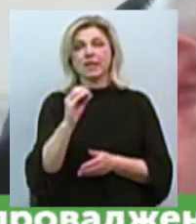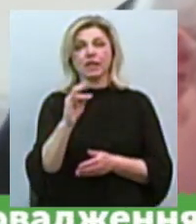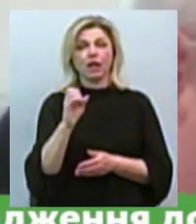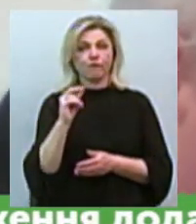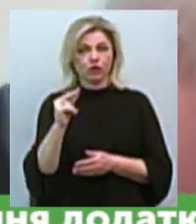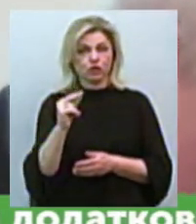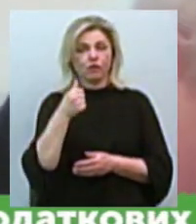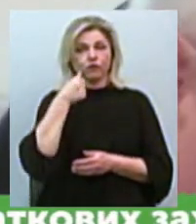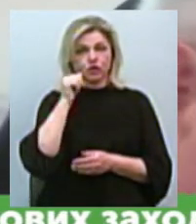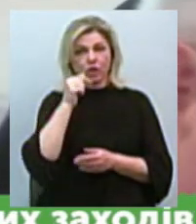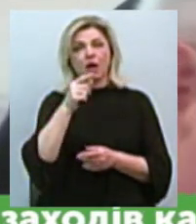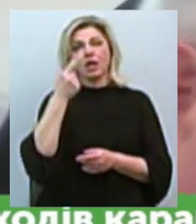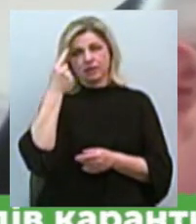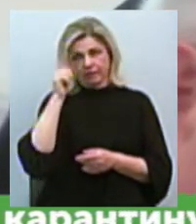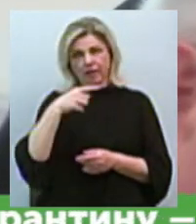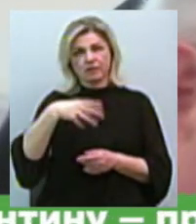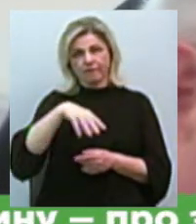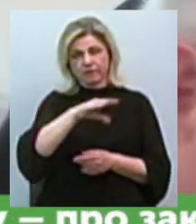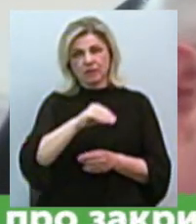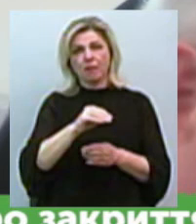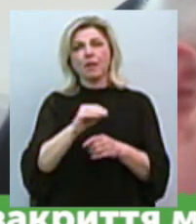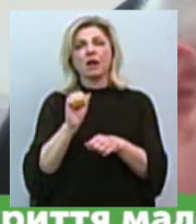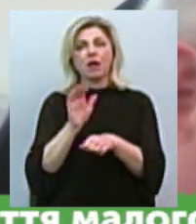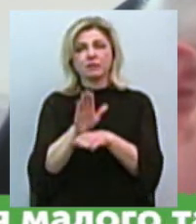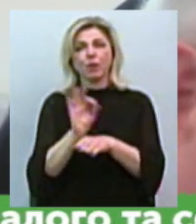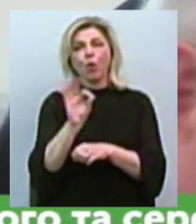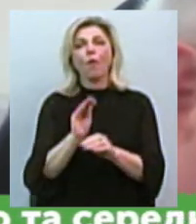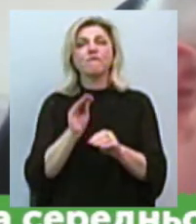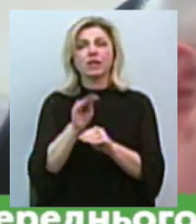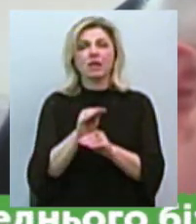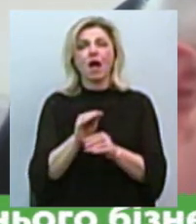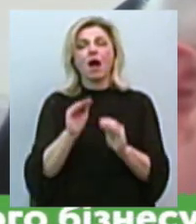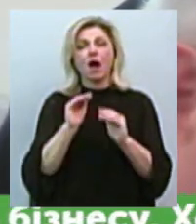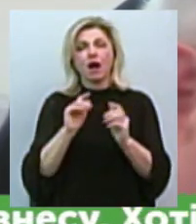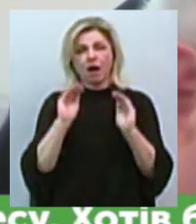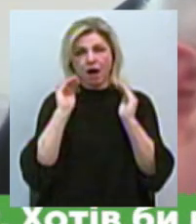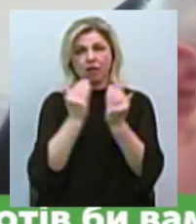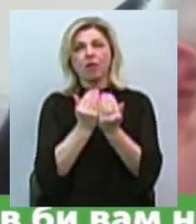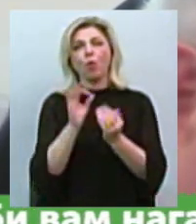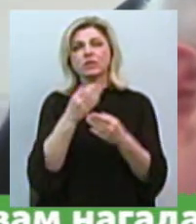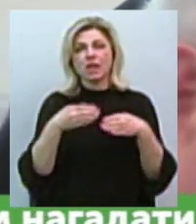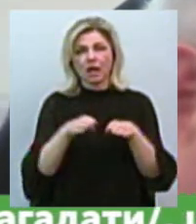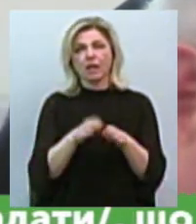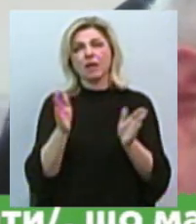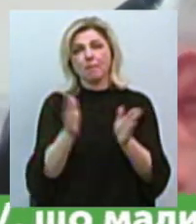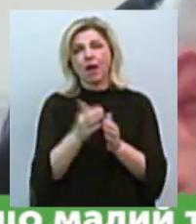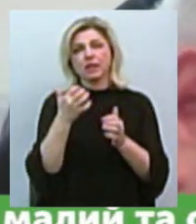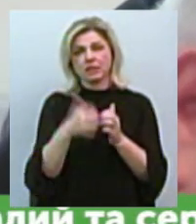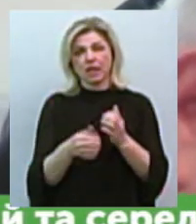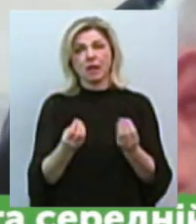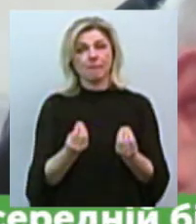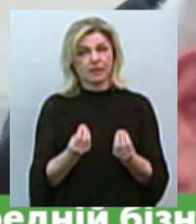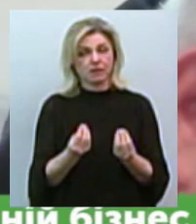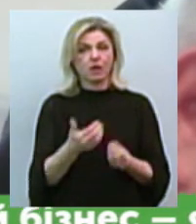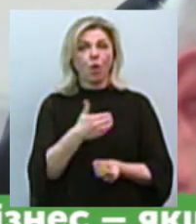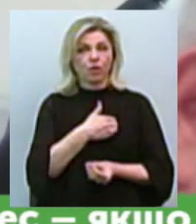известное распоряжение также о введении дополнительных мер к карантину, о закрытии малого и среднего бизнеса. Хотел